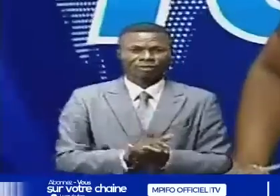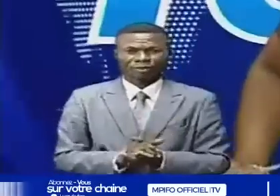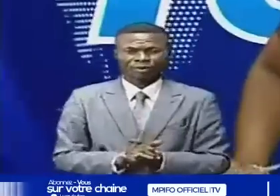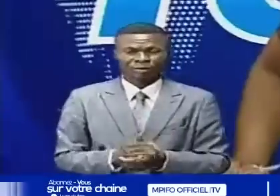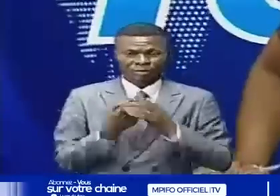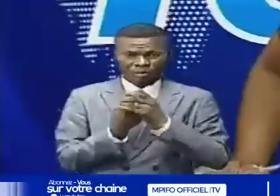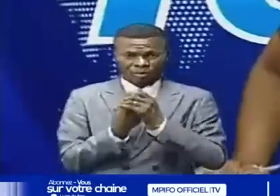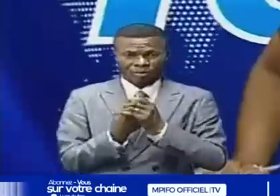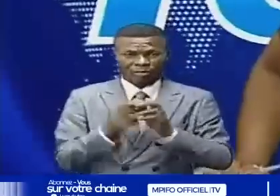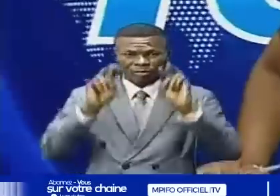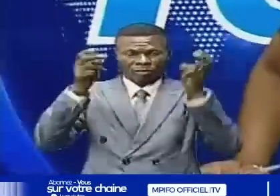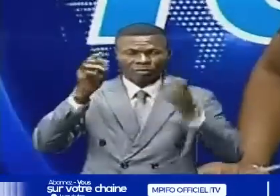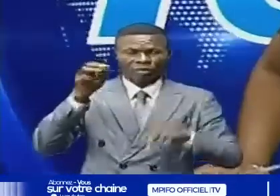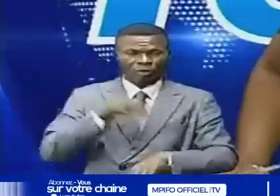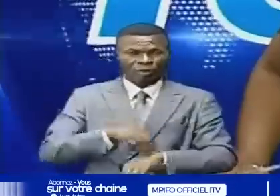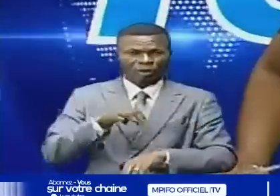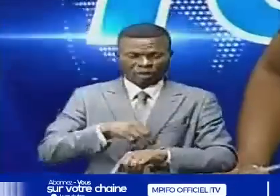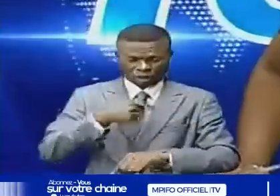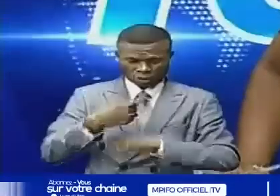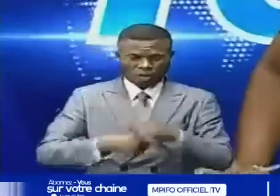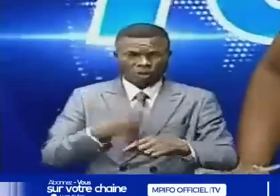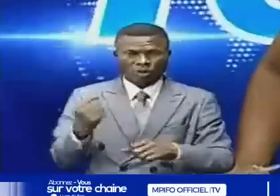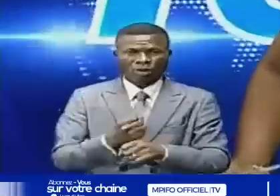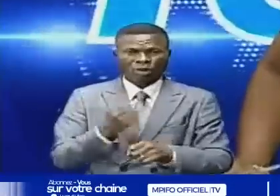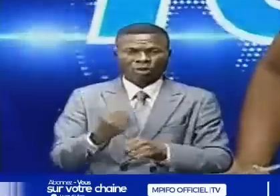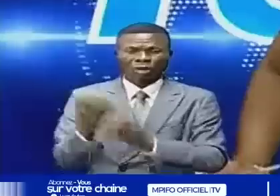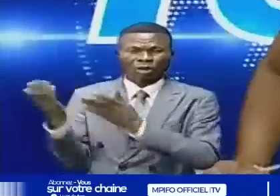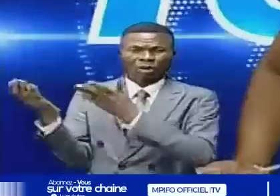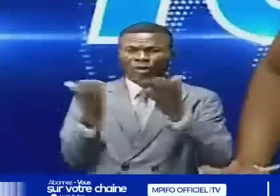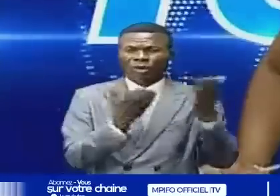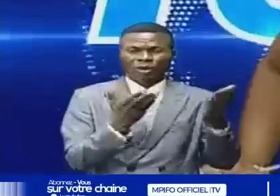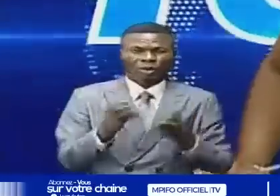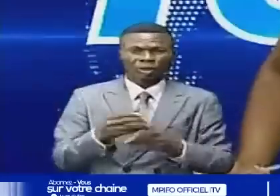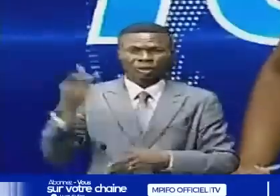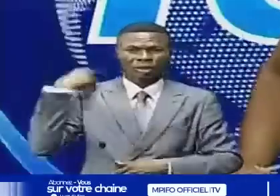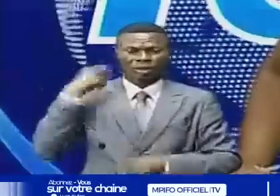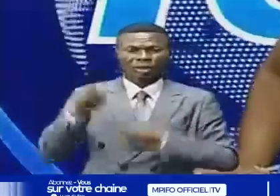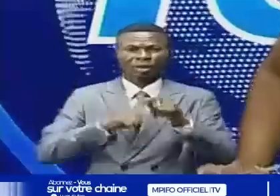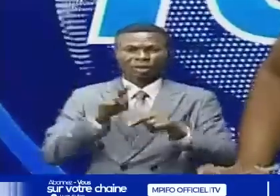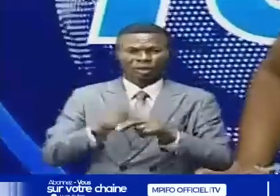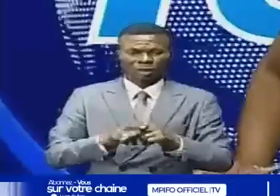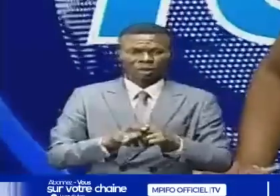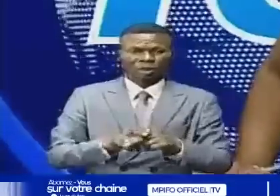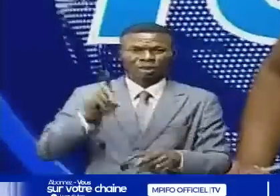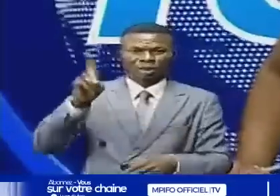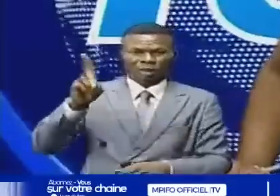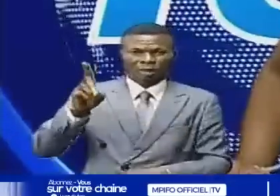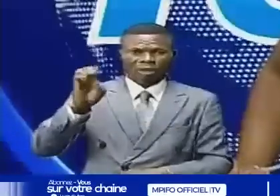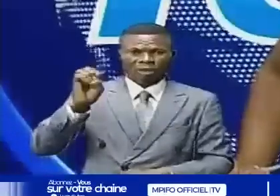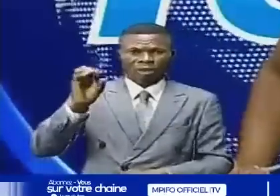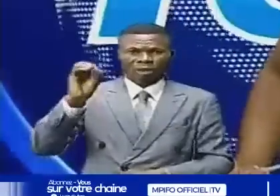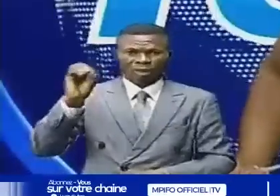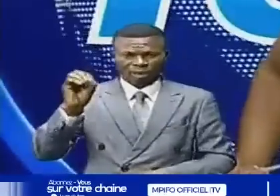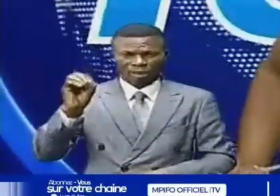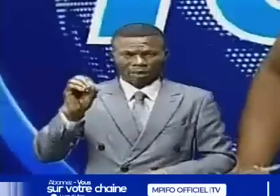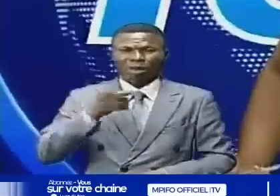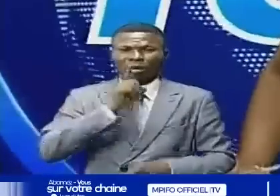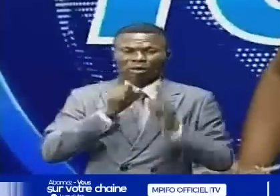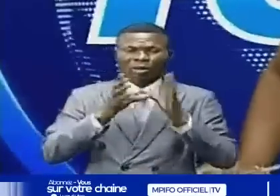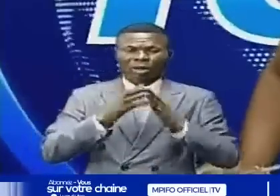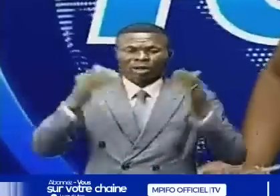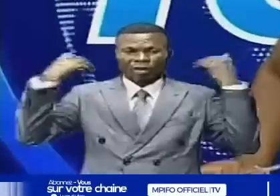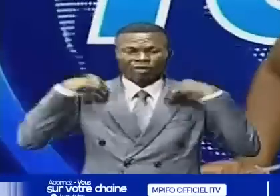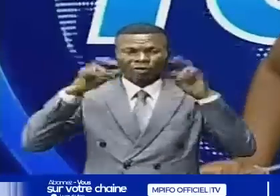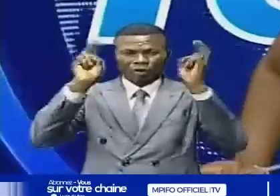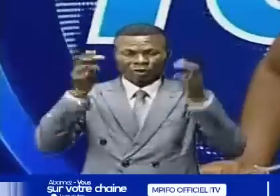Bientôt, la ville de Matadi va reprendre avec le transport en commun. Le député national de Nkosu a eu des échanges avec le maire de cette